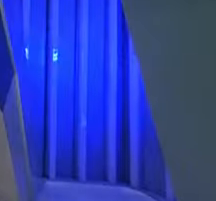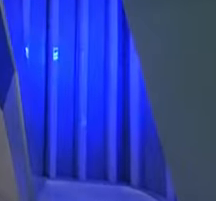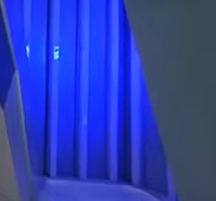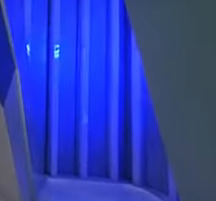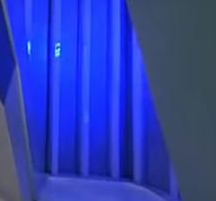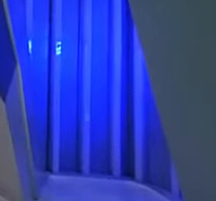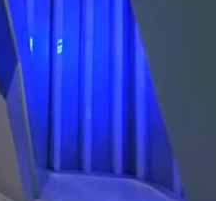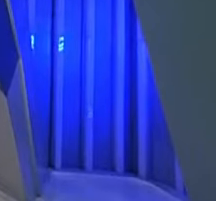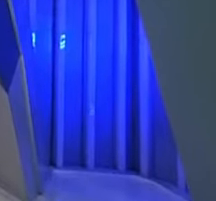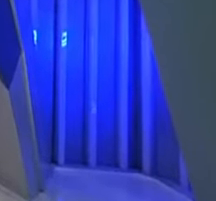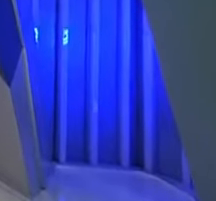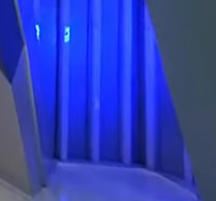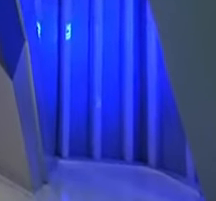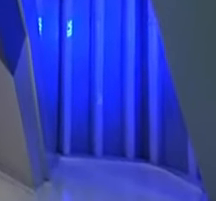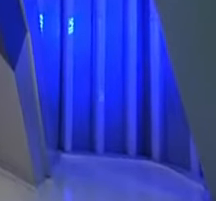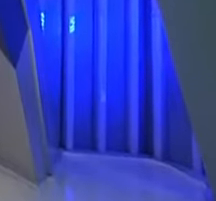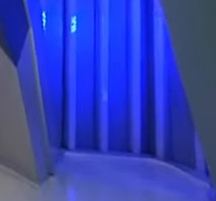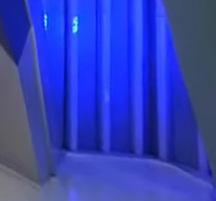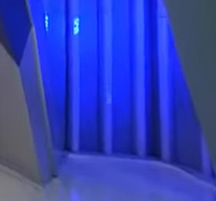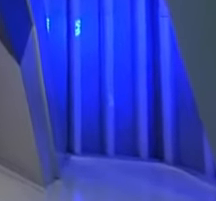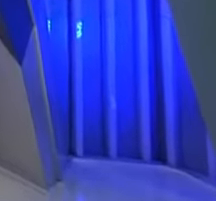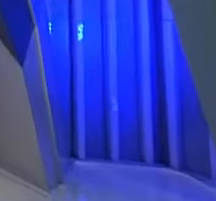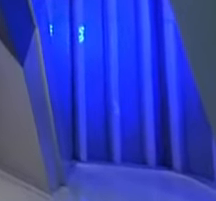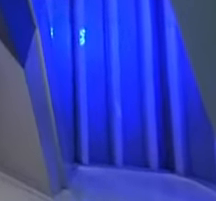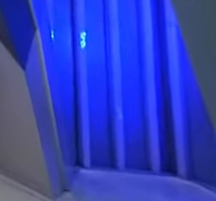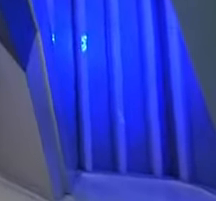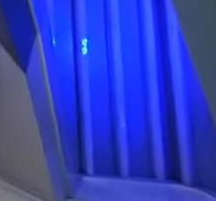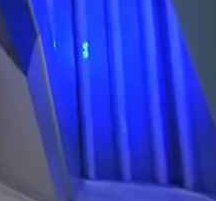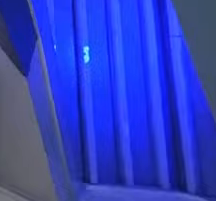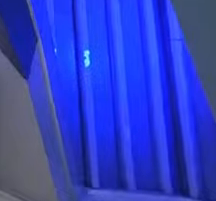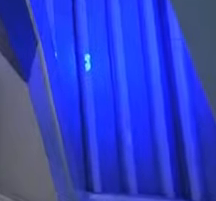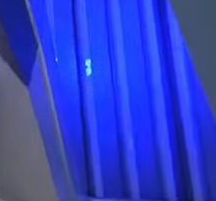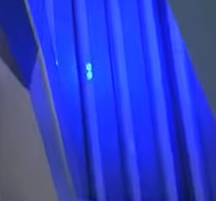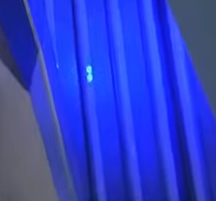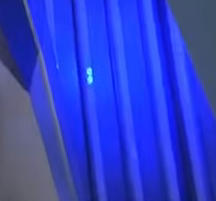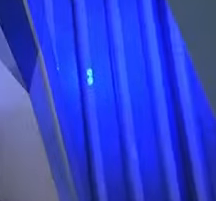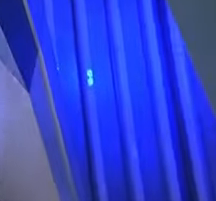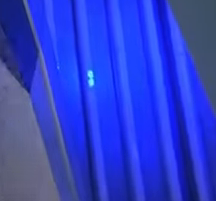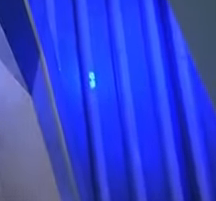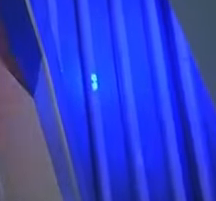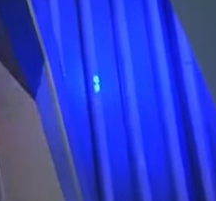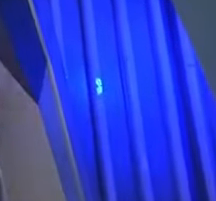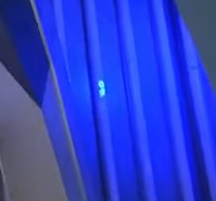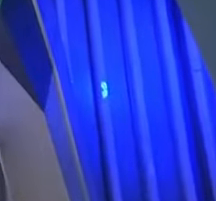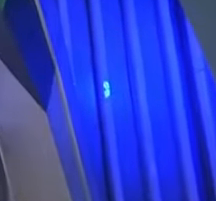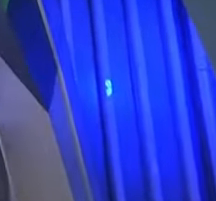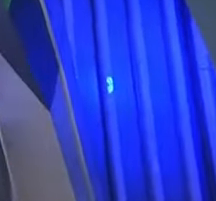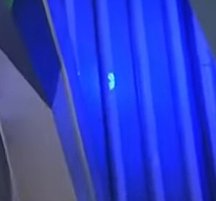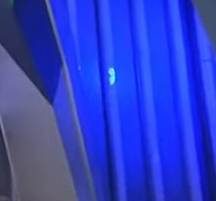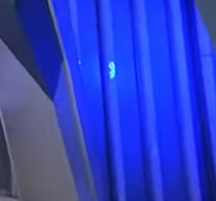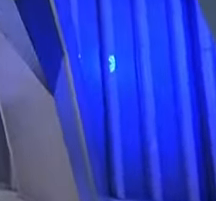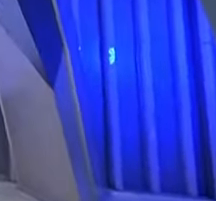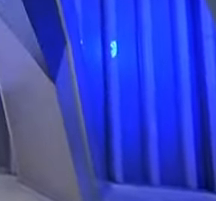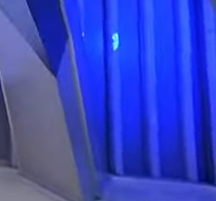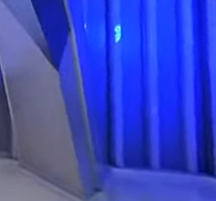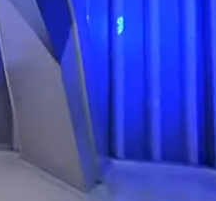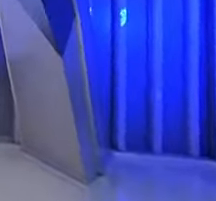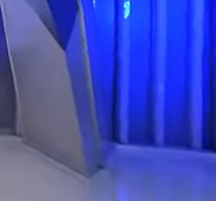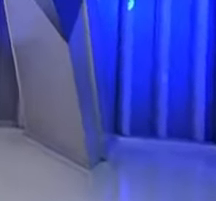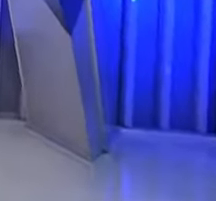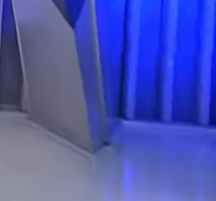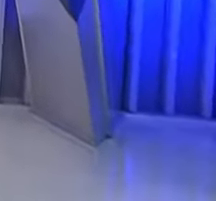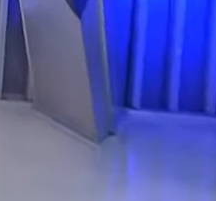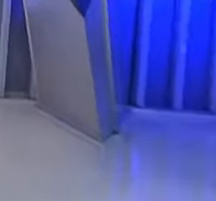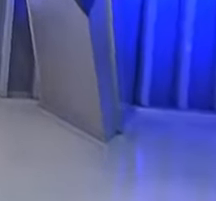Susunod, solar eclipse inabangan ng mga Pinoy sa Amerika. At tatlong araw na concert ng P-pop girl